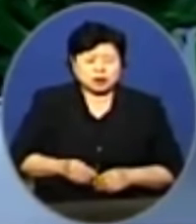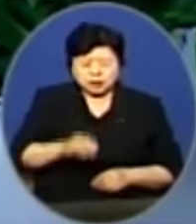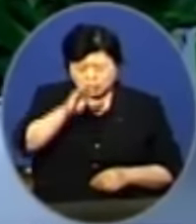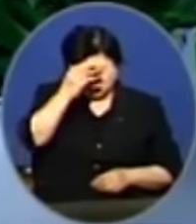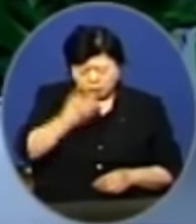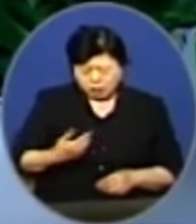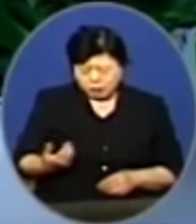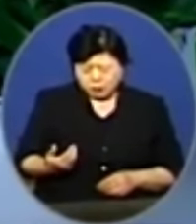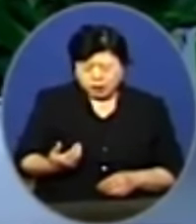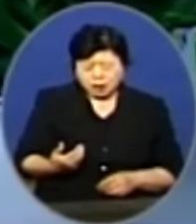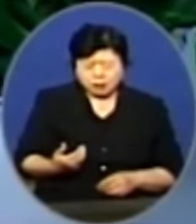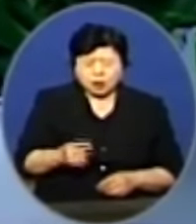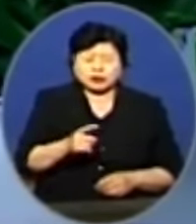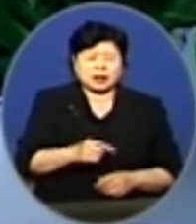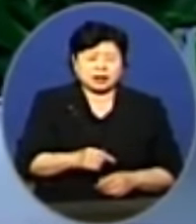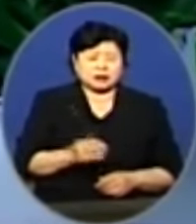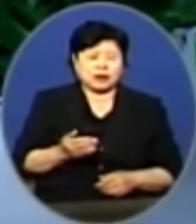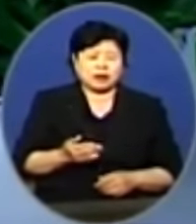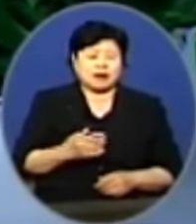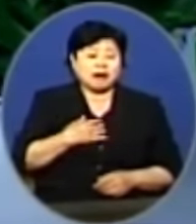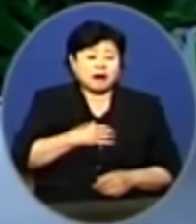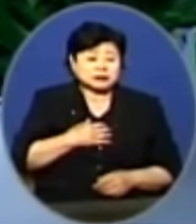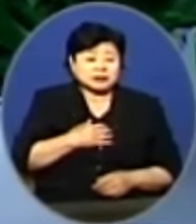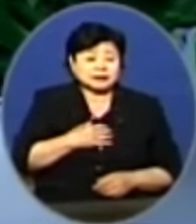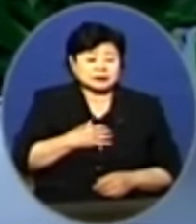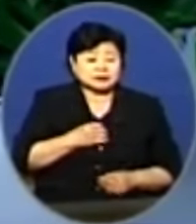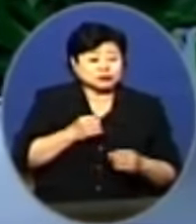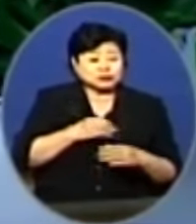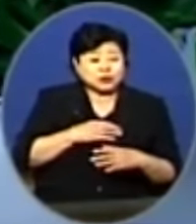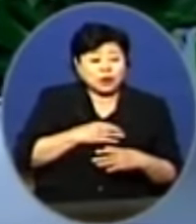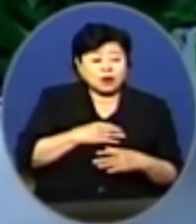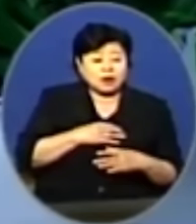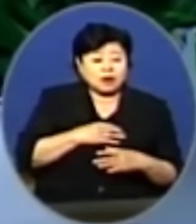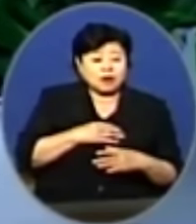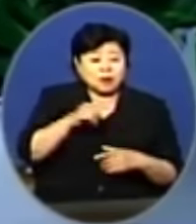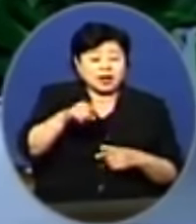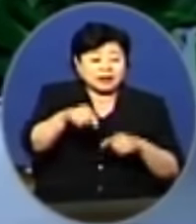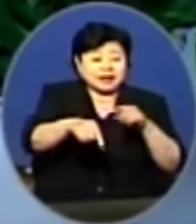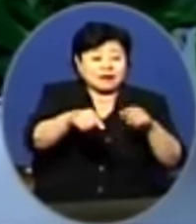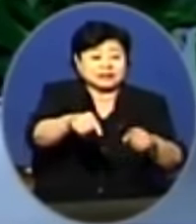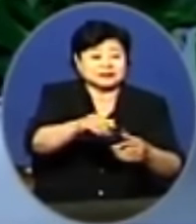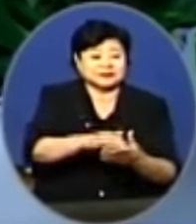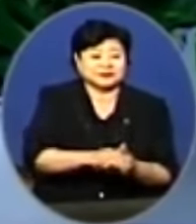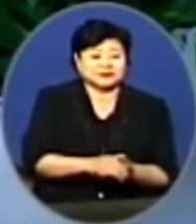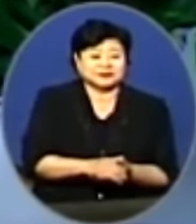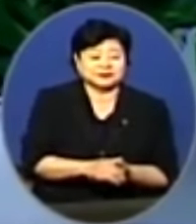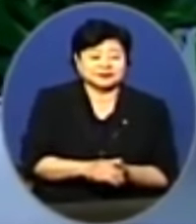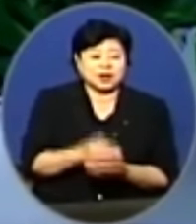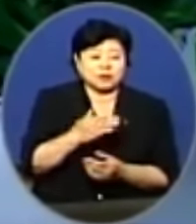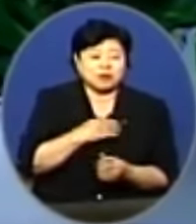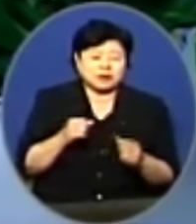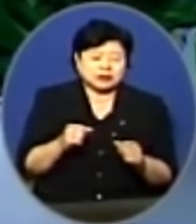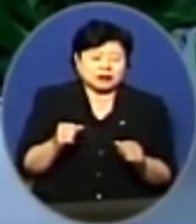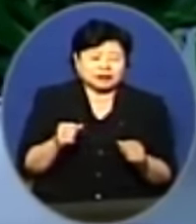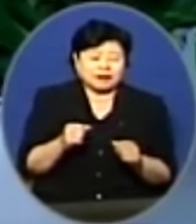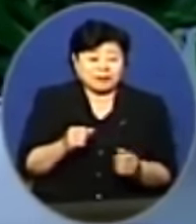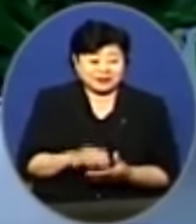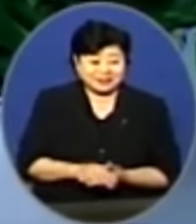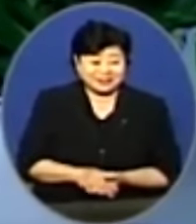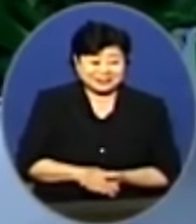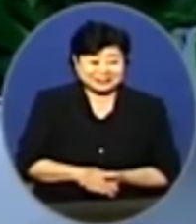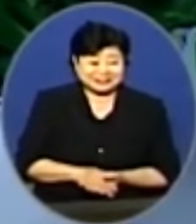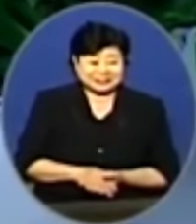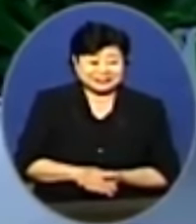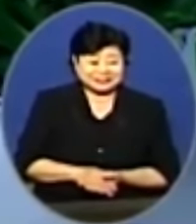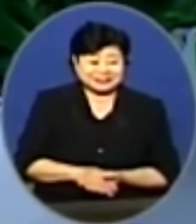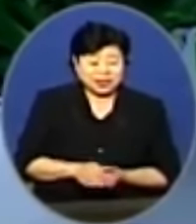걸리면 우리 집안 절단 났다고. 겁이 나서 밖에 나와서 아니 몸이 자꾸 떨리는데